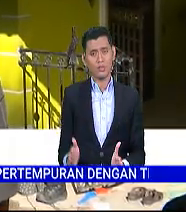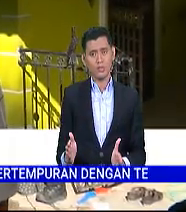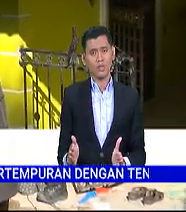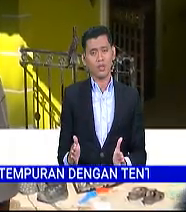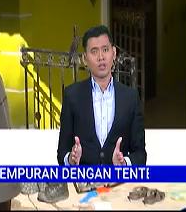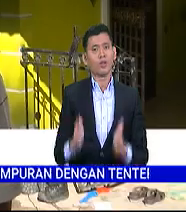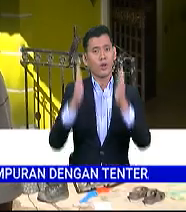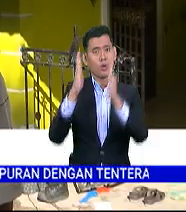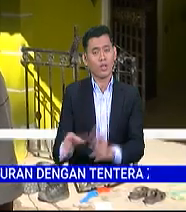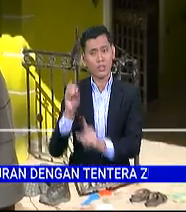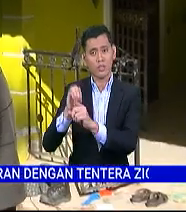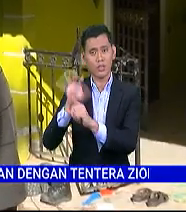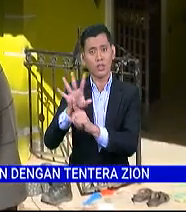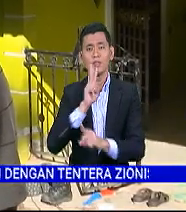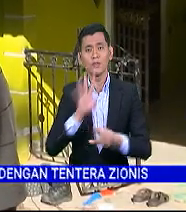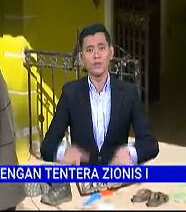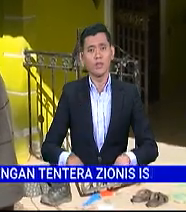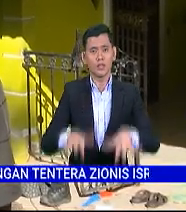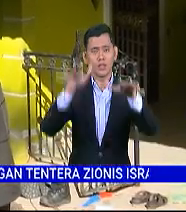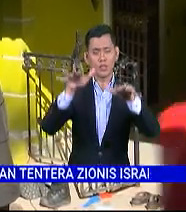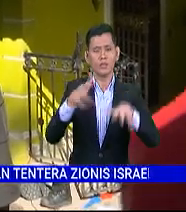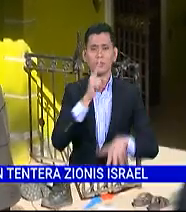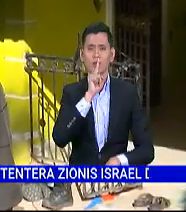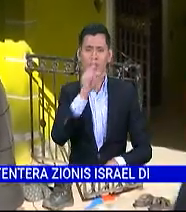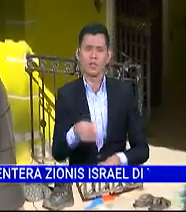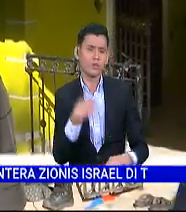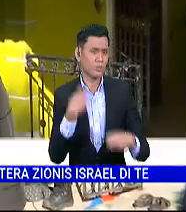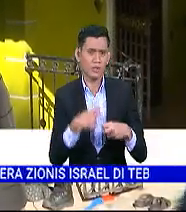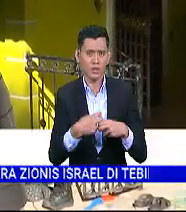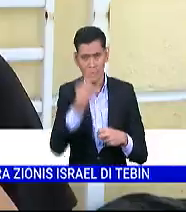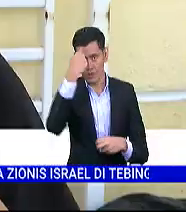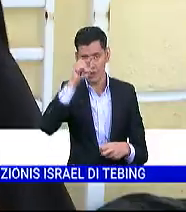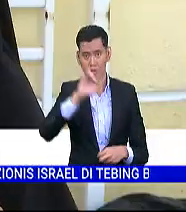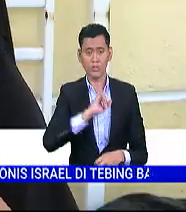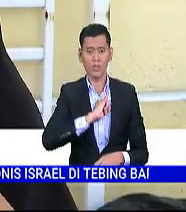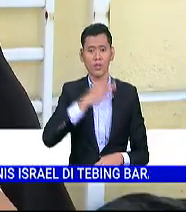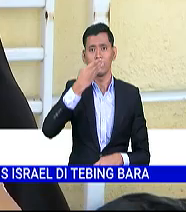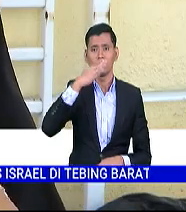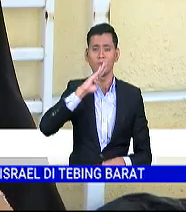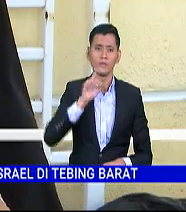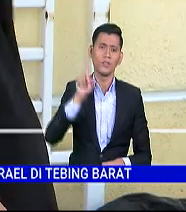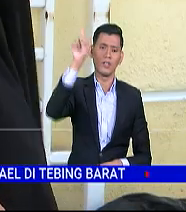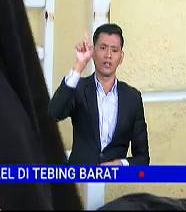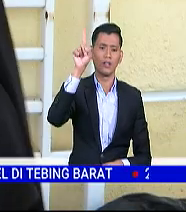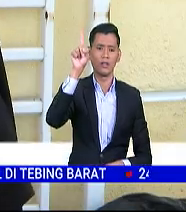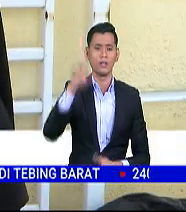bangsa-bangsa banjir untuk menghadapi hidup-hidup selepas banjir ini amat peritlah bagi saya. Alhamdulillah, memang ringan sangat. Pinggan mangkuk semua dah